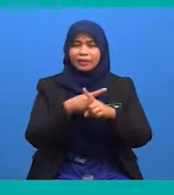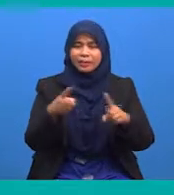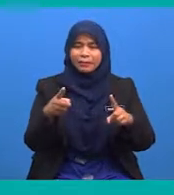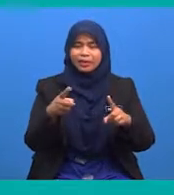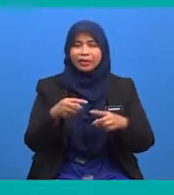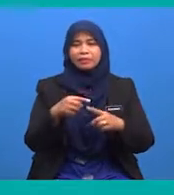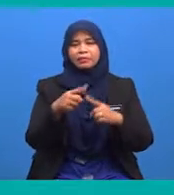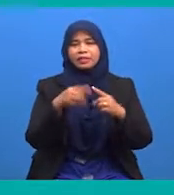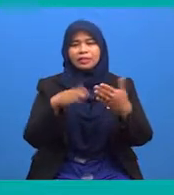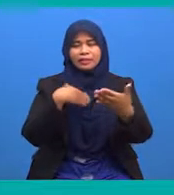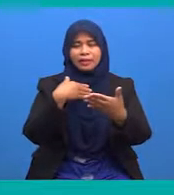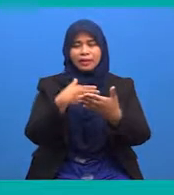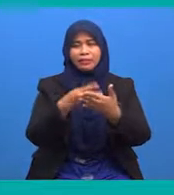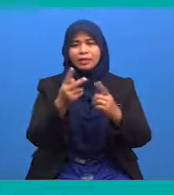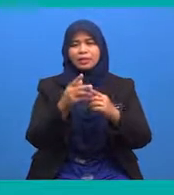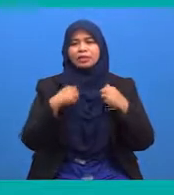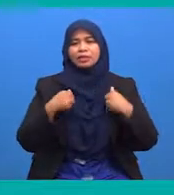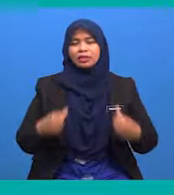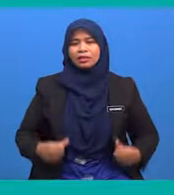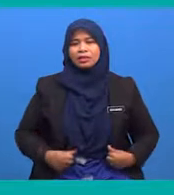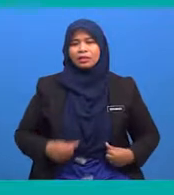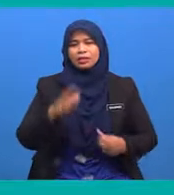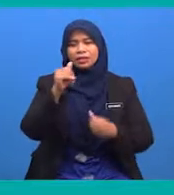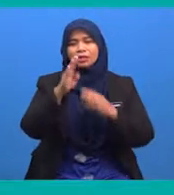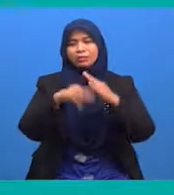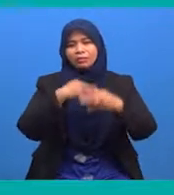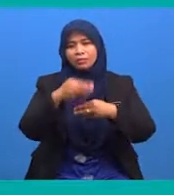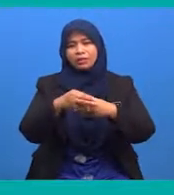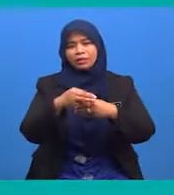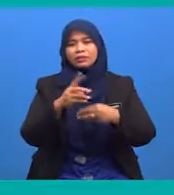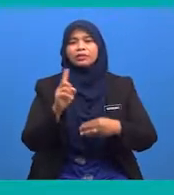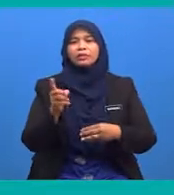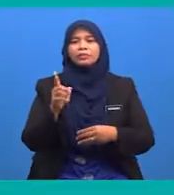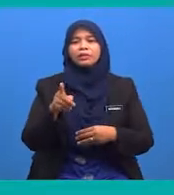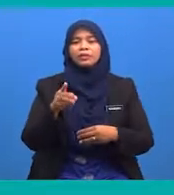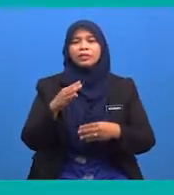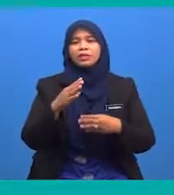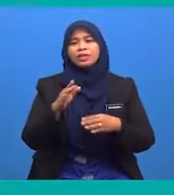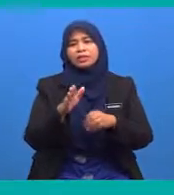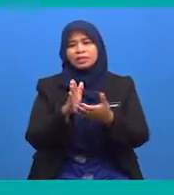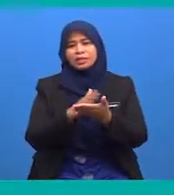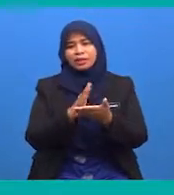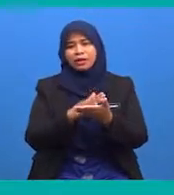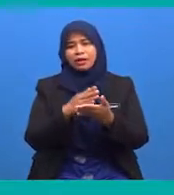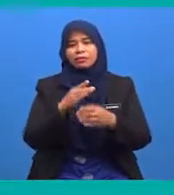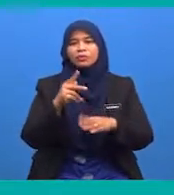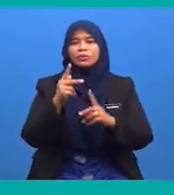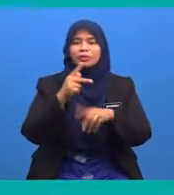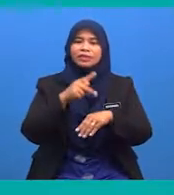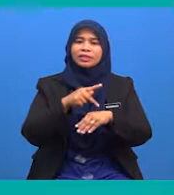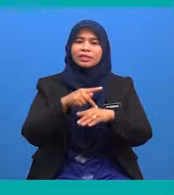apabila sampai ke anggota wuduk yang berbalut, maka dia perlu menyapu air ke atas balutan